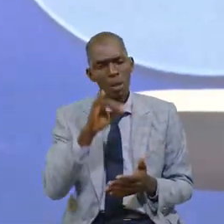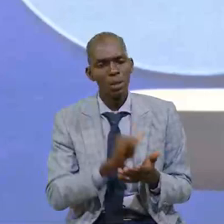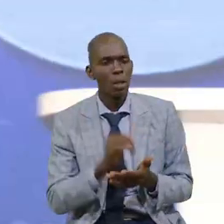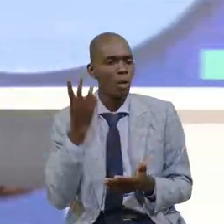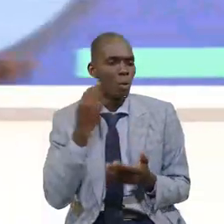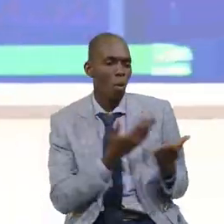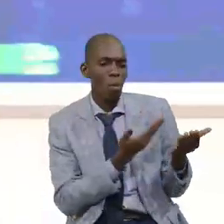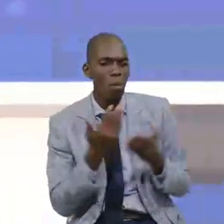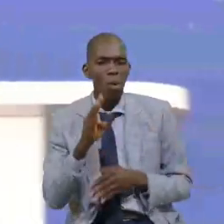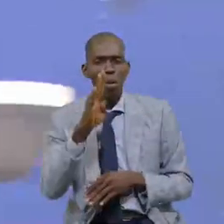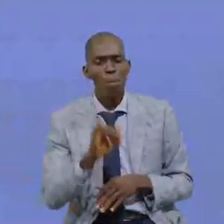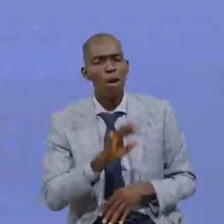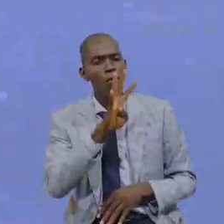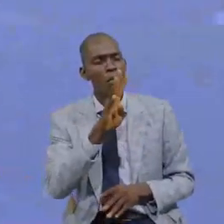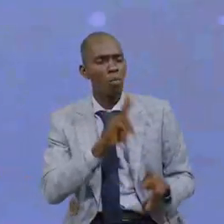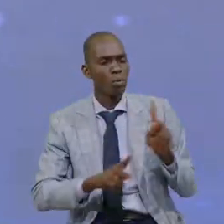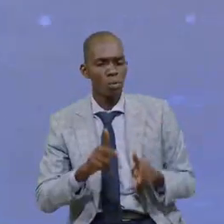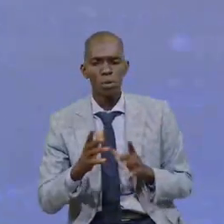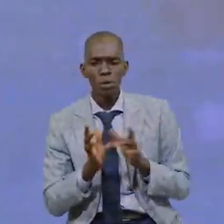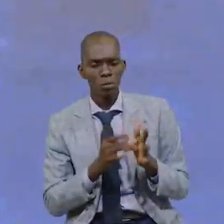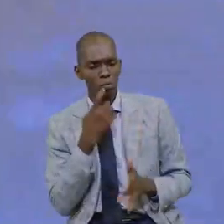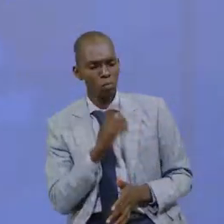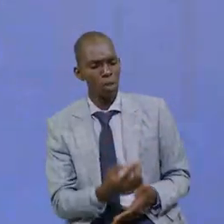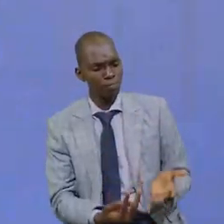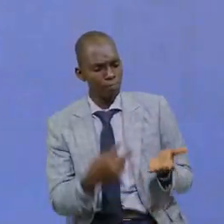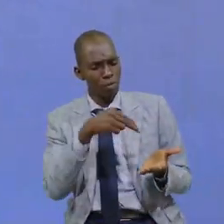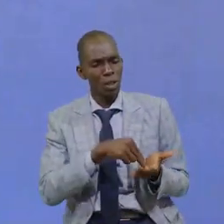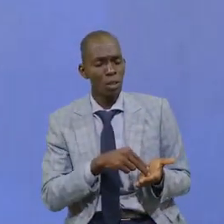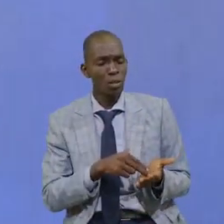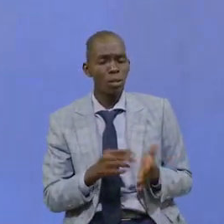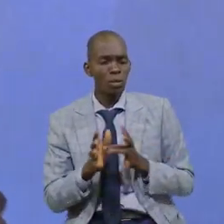a été conduit par quatre personnes. Il a dit, lève-toi. Il n'a